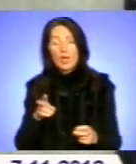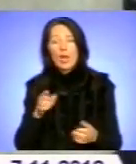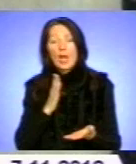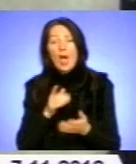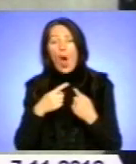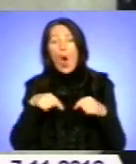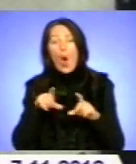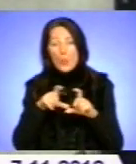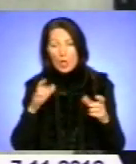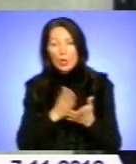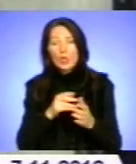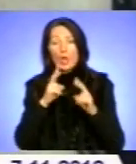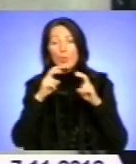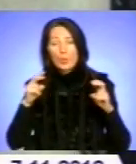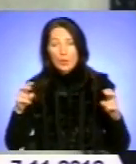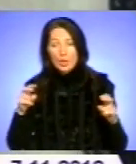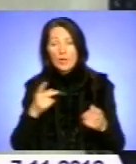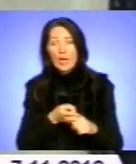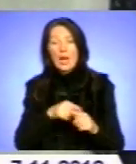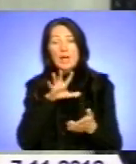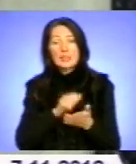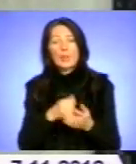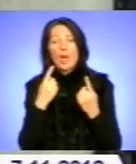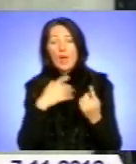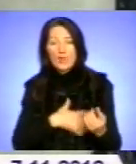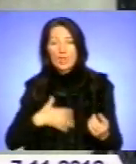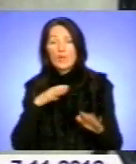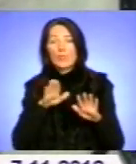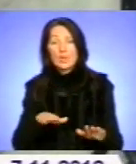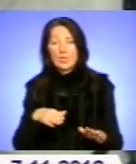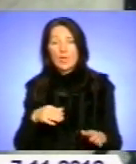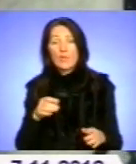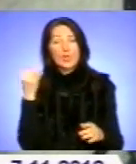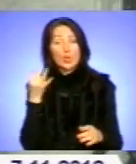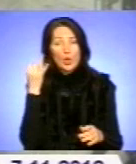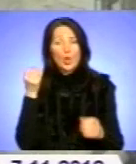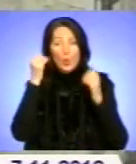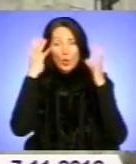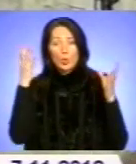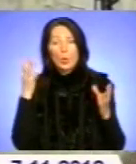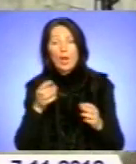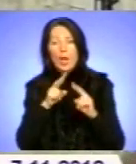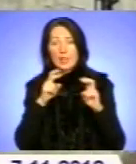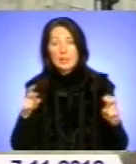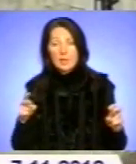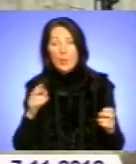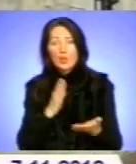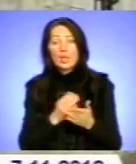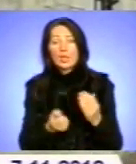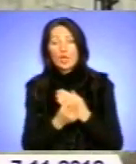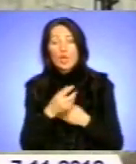важливі місця в історії та культурі – замок. Саме він слугуватиме джерелом натхнення творчої діяльності для учасників